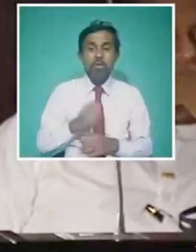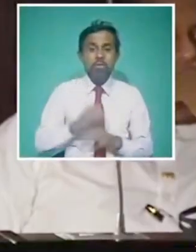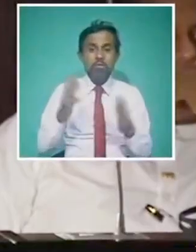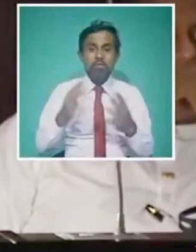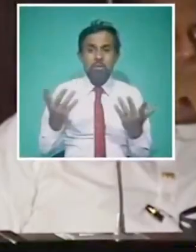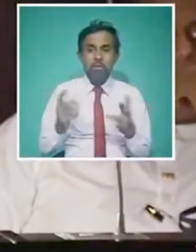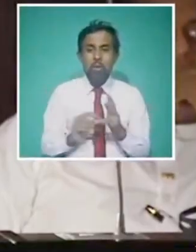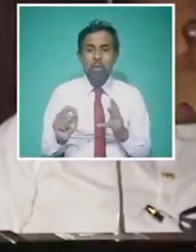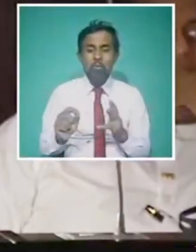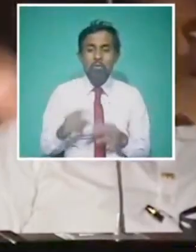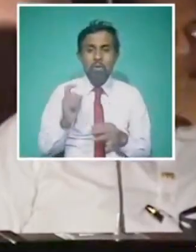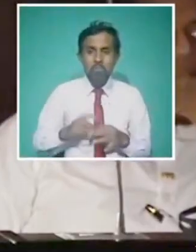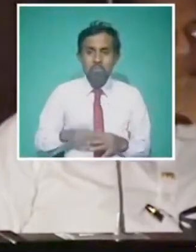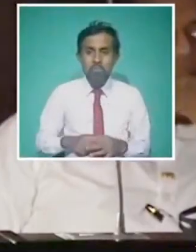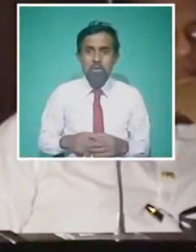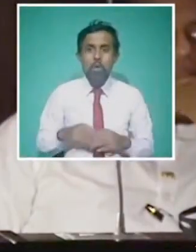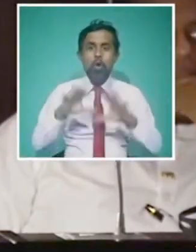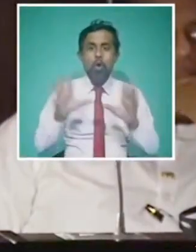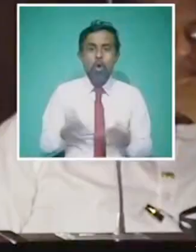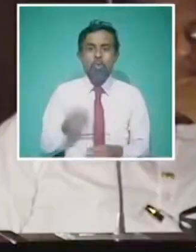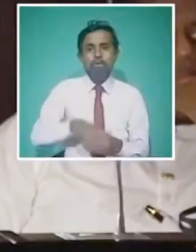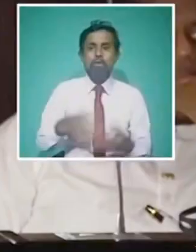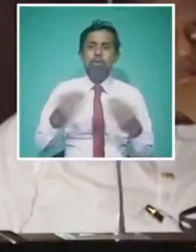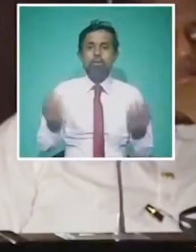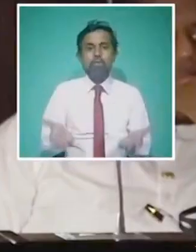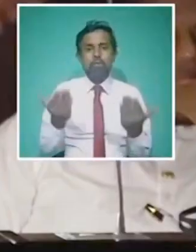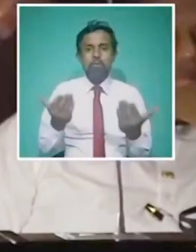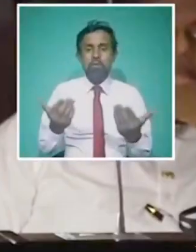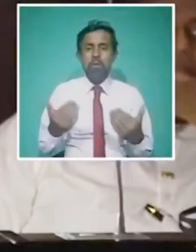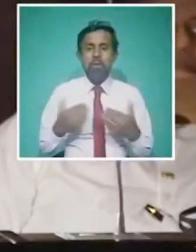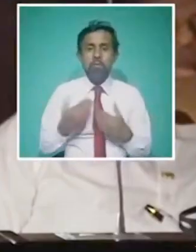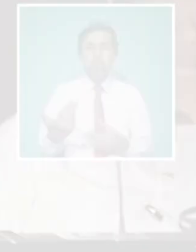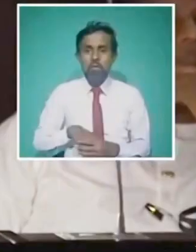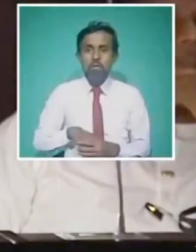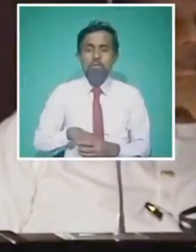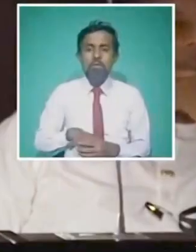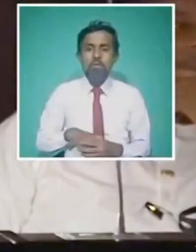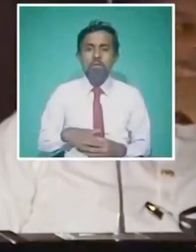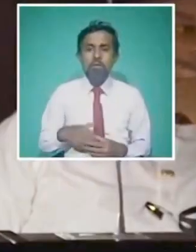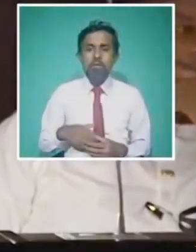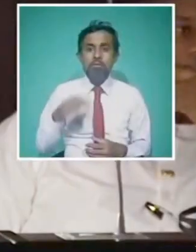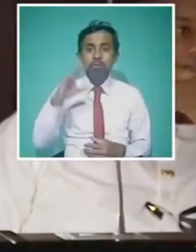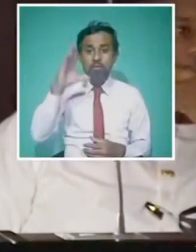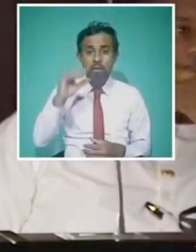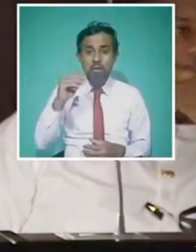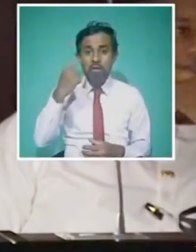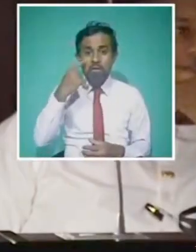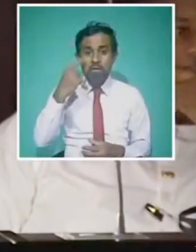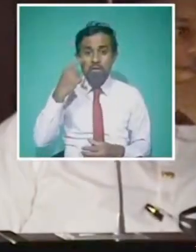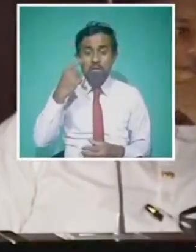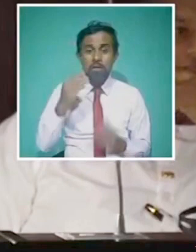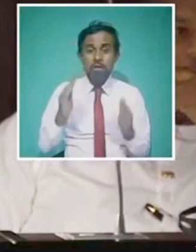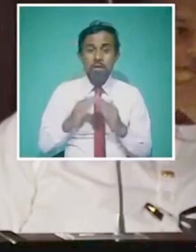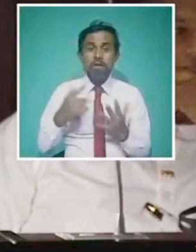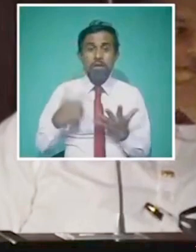තිබුණ ආයතන පිළිබඳ ප්‍රශ්න ඒව ඔක්කොම ආණ්ඩුවේ ඇතුලේ බේර ගන්න. ඒ හින්දා මේවා ආවිලා මෙතන ආවිලා නැත්නම් රැට දකින දේවල් ගෙදර